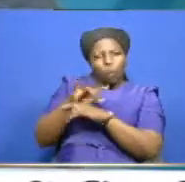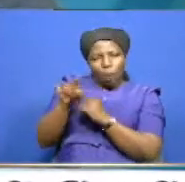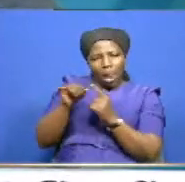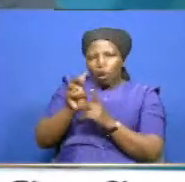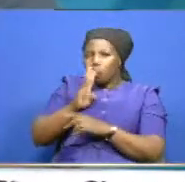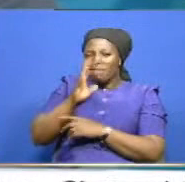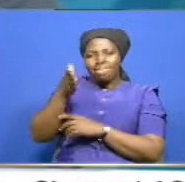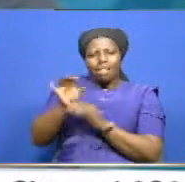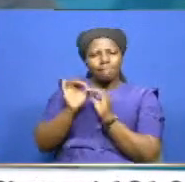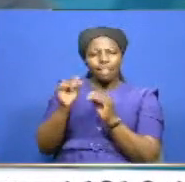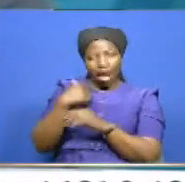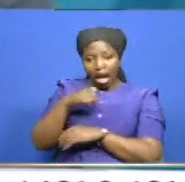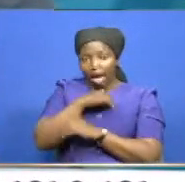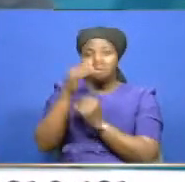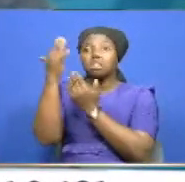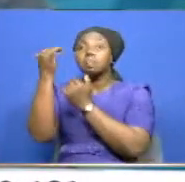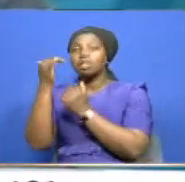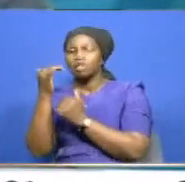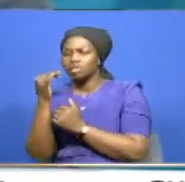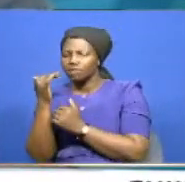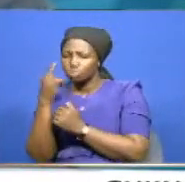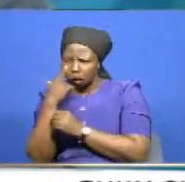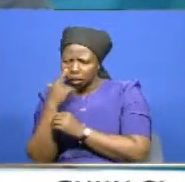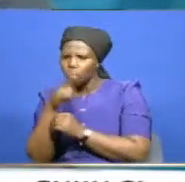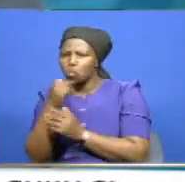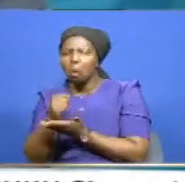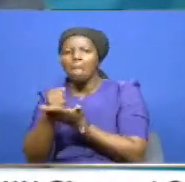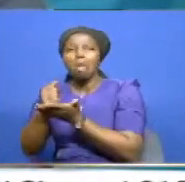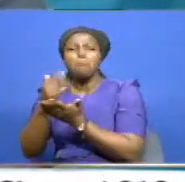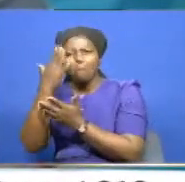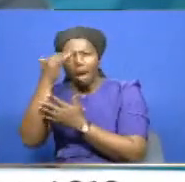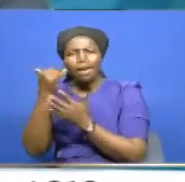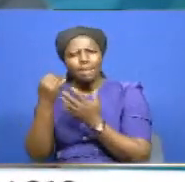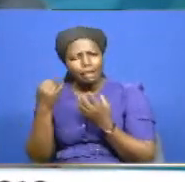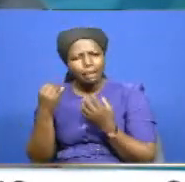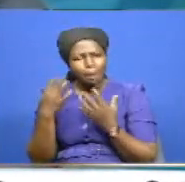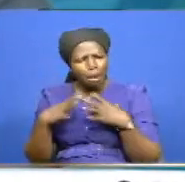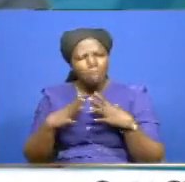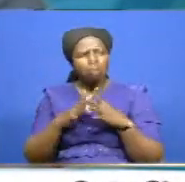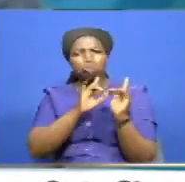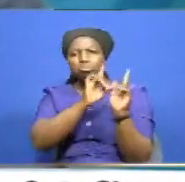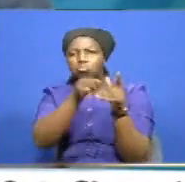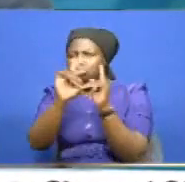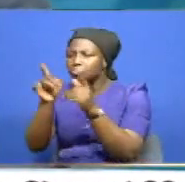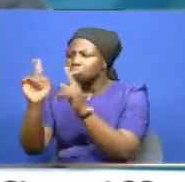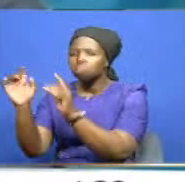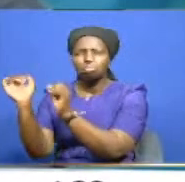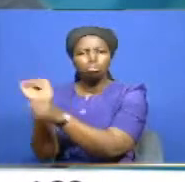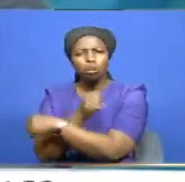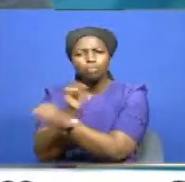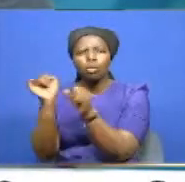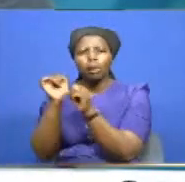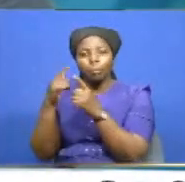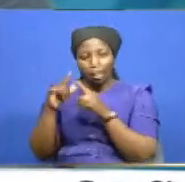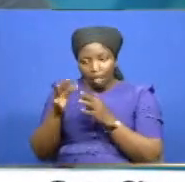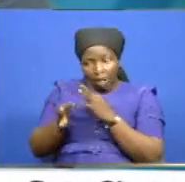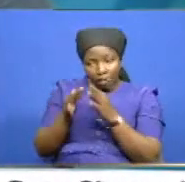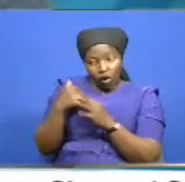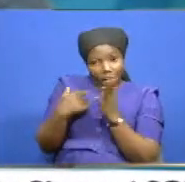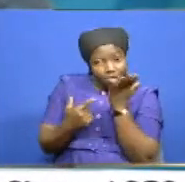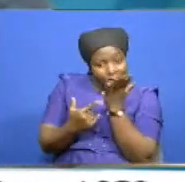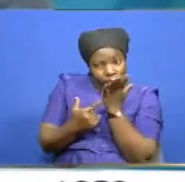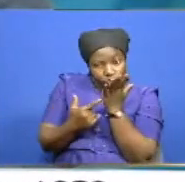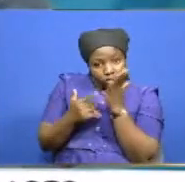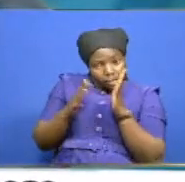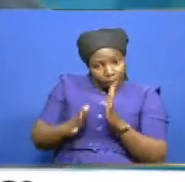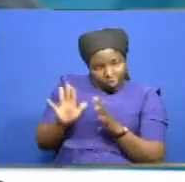ilikuwa tunatarajia nani anasaidia, because ulikuwa watu hawezi tembea, hawezi enda mahali zingine, lakini kama mlikuwa na mko na teknolojia wenu,